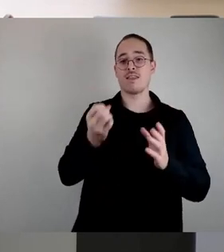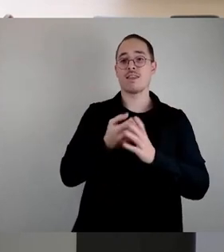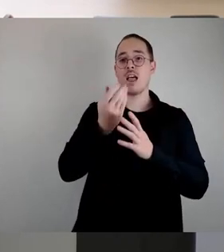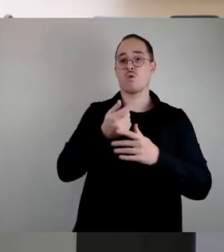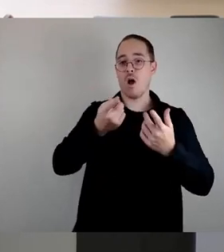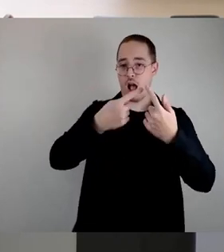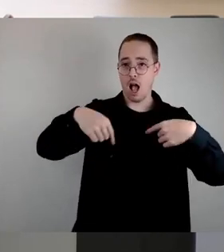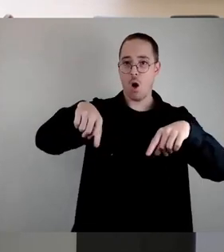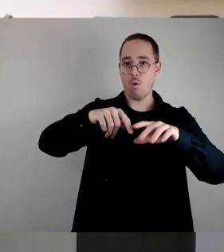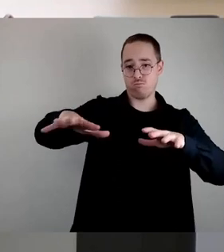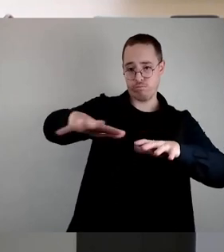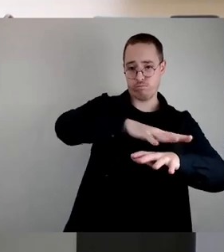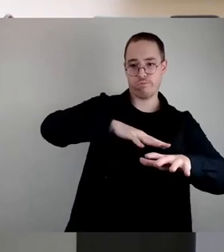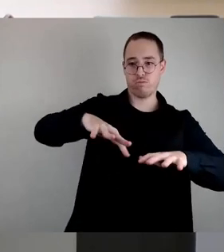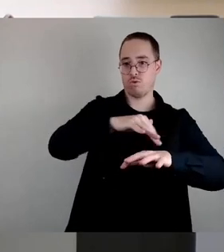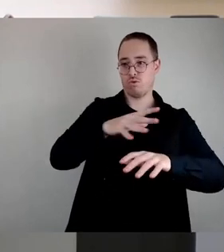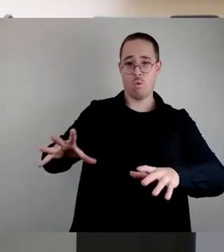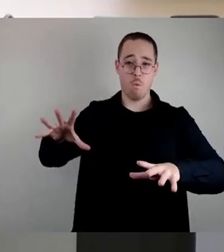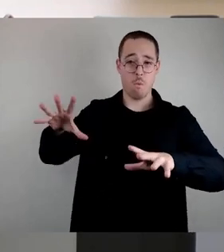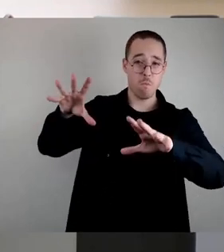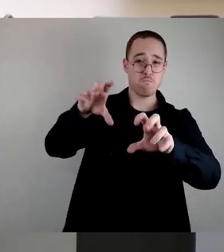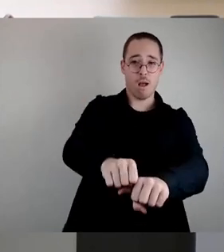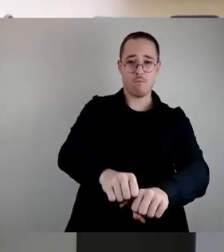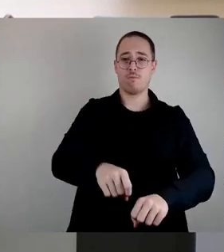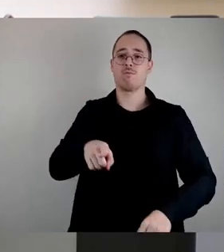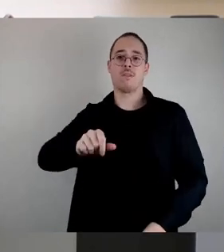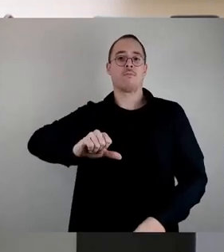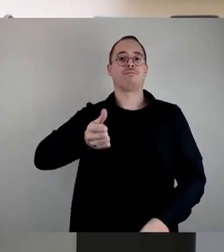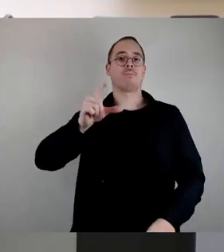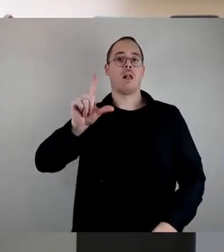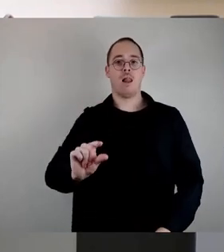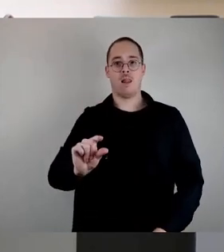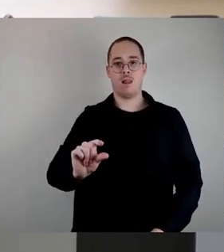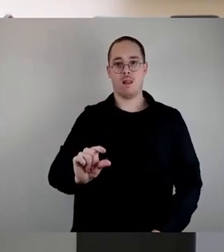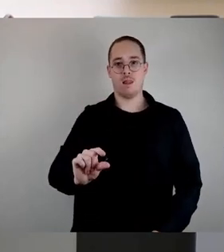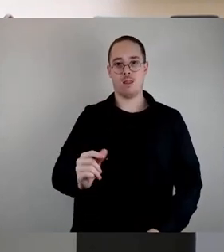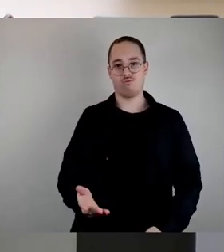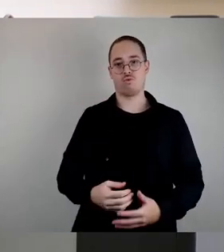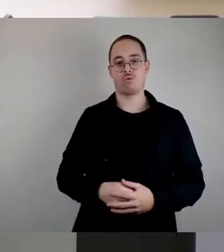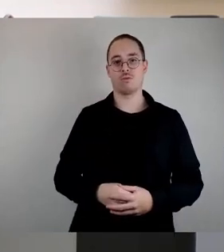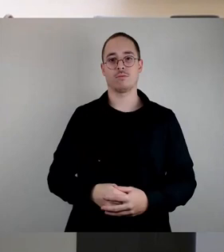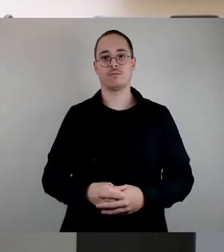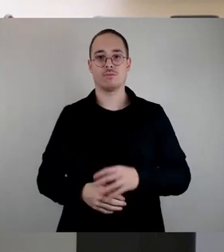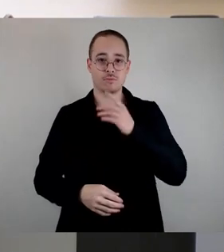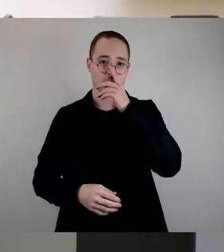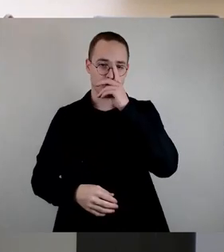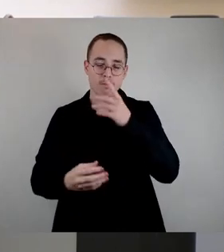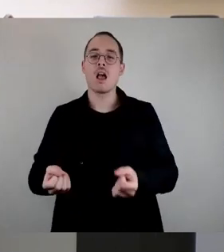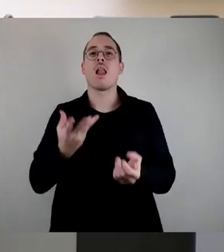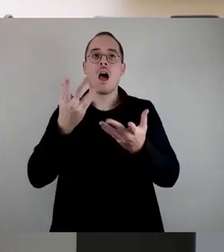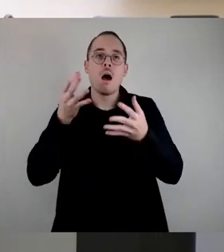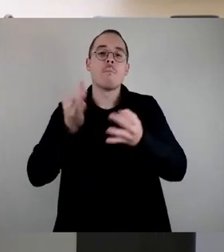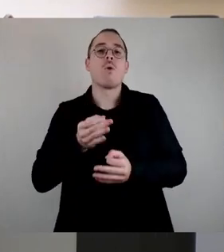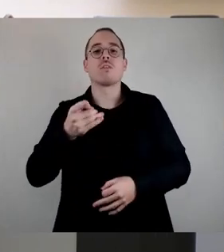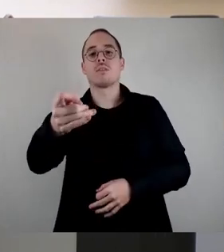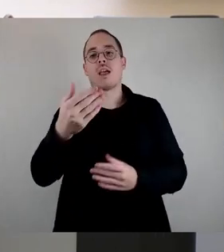Radbrücke schwebt sozusagen über die Elbwiesen drüber. Natürlich braucht sie auch eine Stütze, sie muss abgestellt werden. Klar, kann nicht an den Wolken